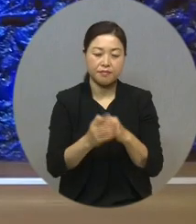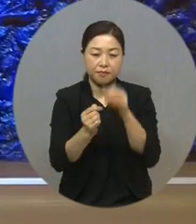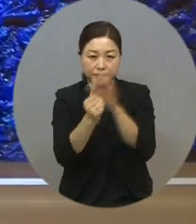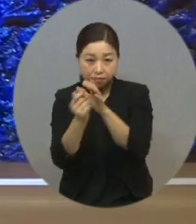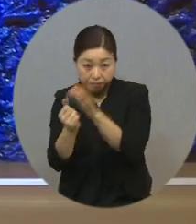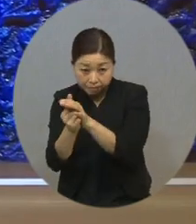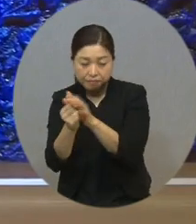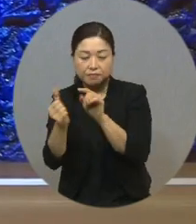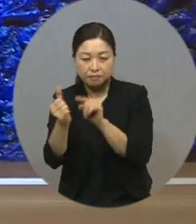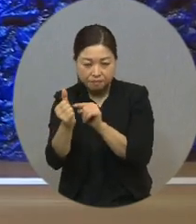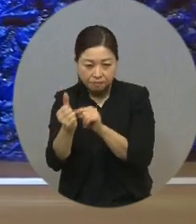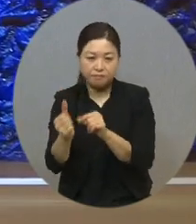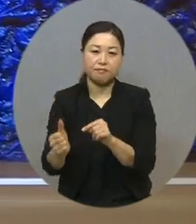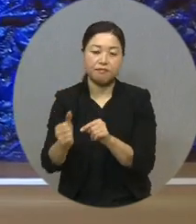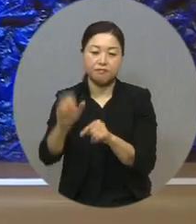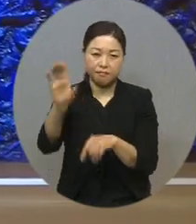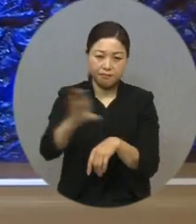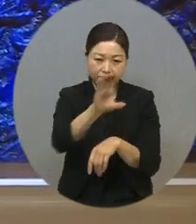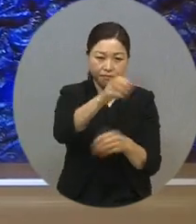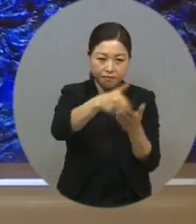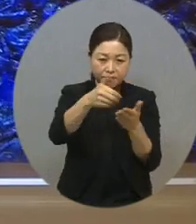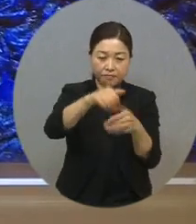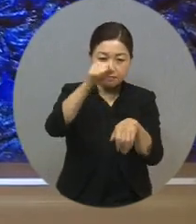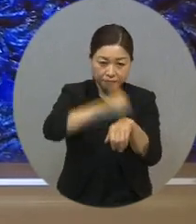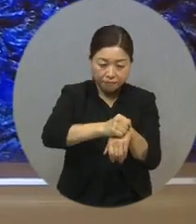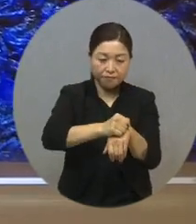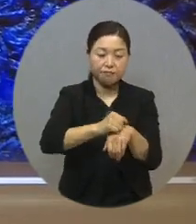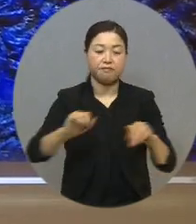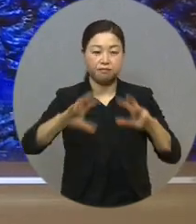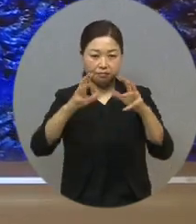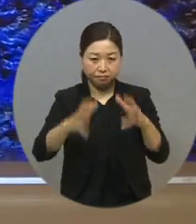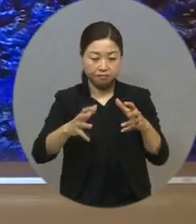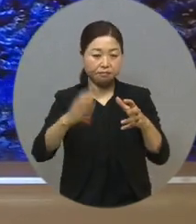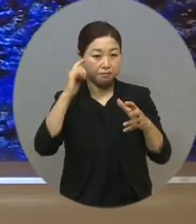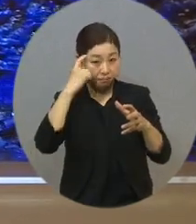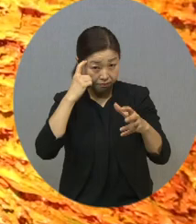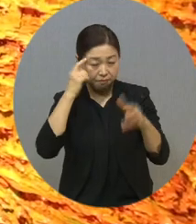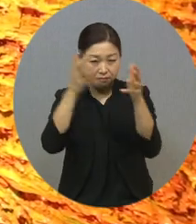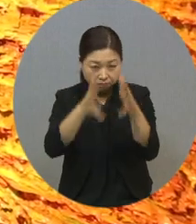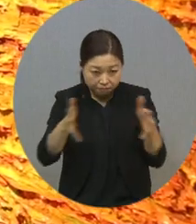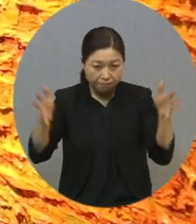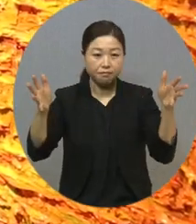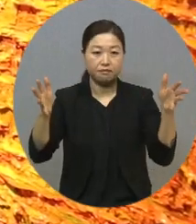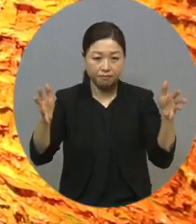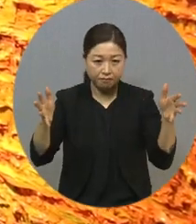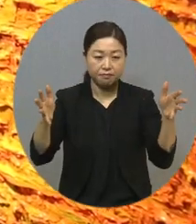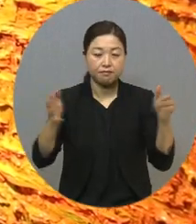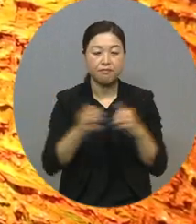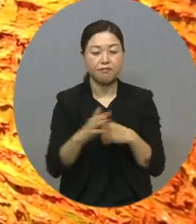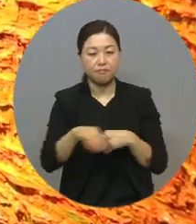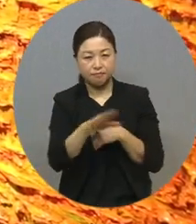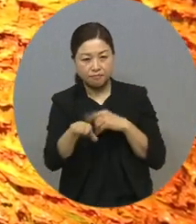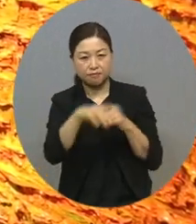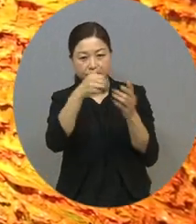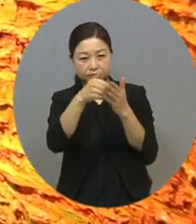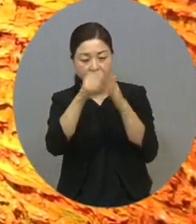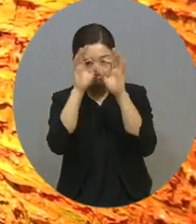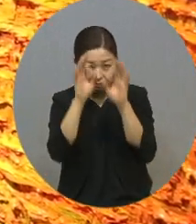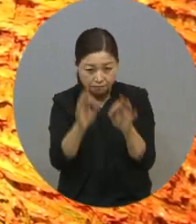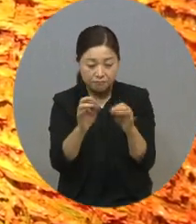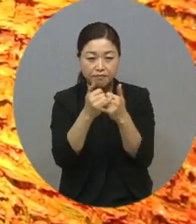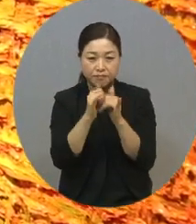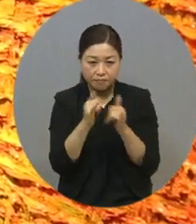우리가 보는 세상 그 이상으로 세계를 확장하는 작가의 예술 세계는 작품을 보는 우리에게 더 넓은